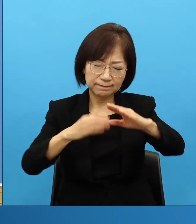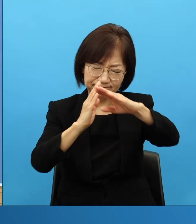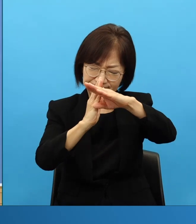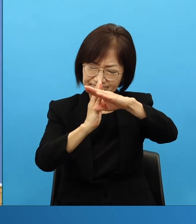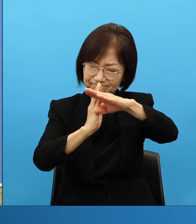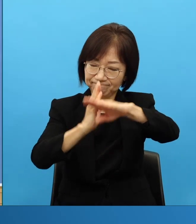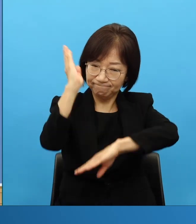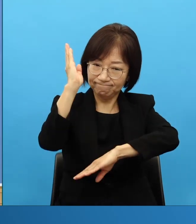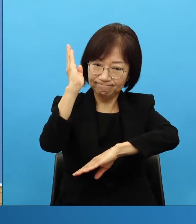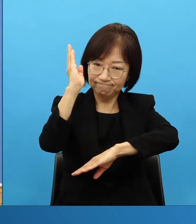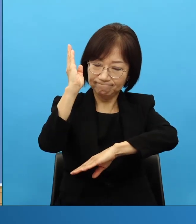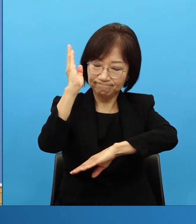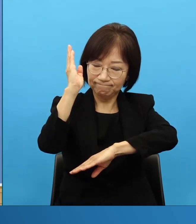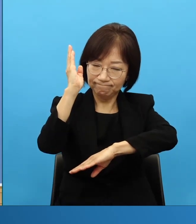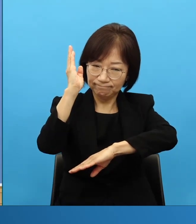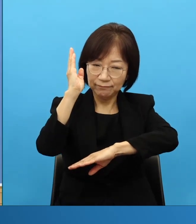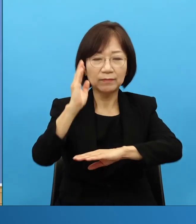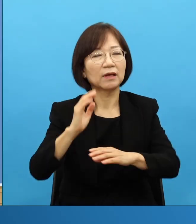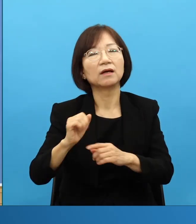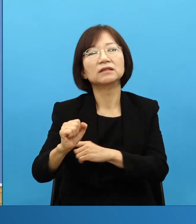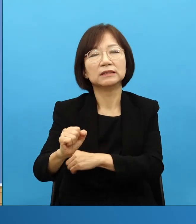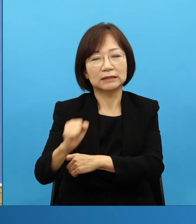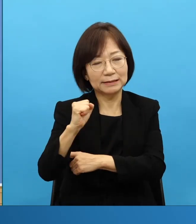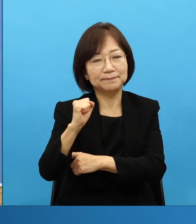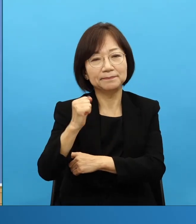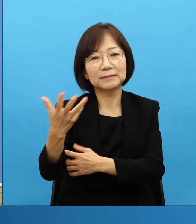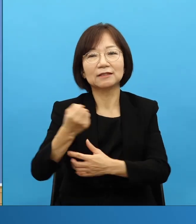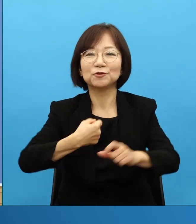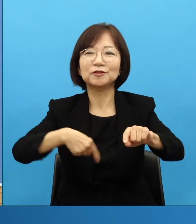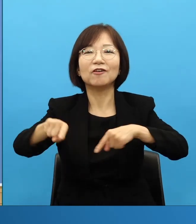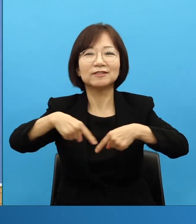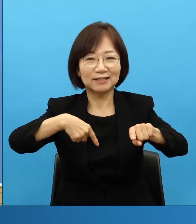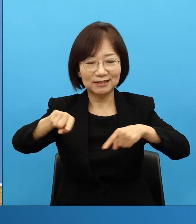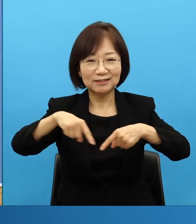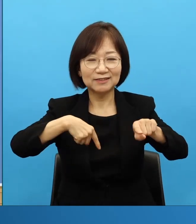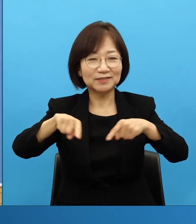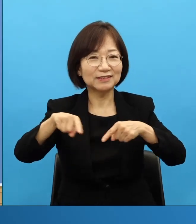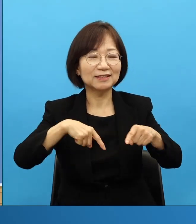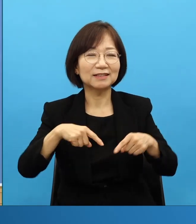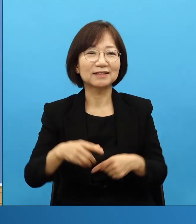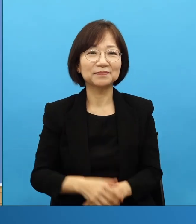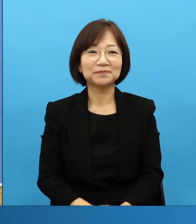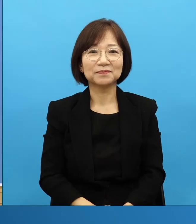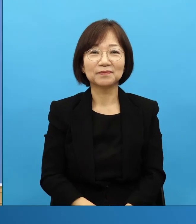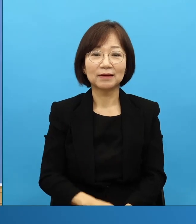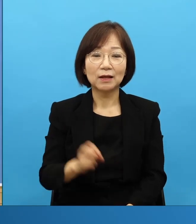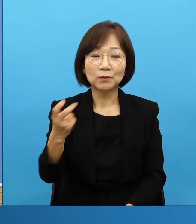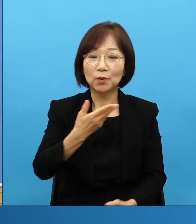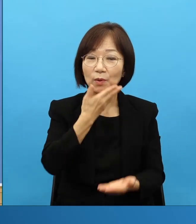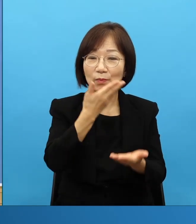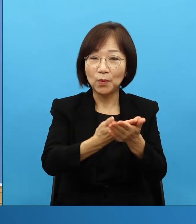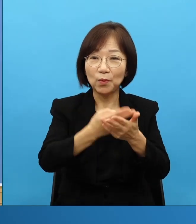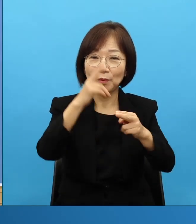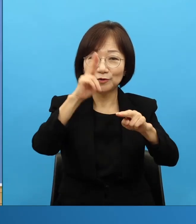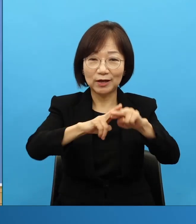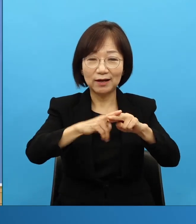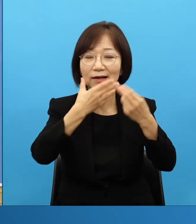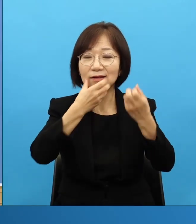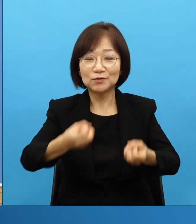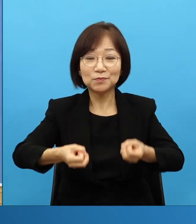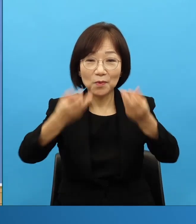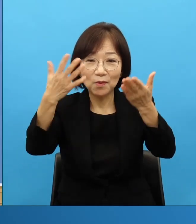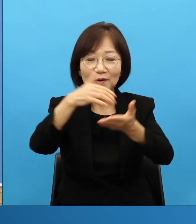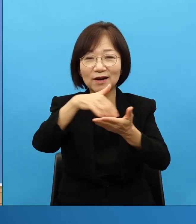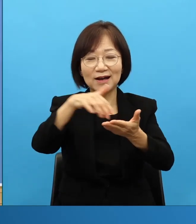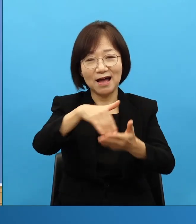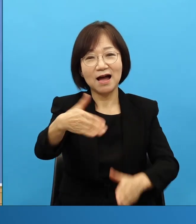is spirit and we worship him. That means that God, he's not trapped somewhere. He's a spirit. He's everywhere. 보좌의 축복 9가지 이게 시공간 초월입니다. And then the 9 blessings